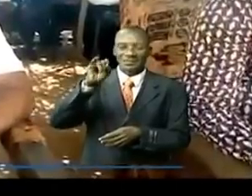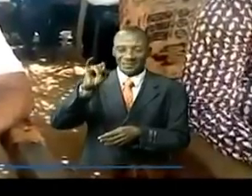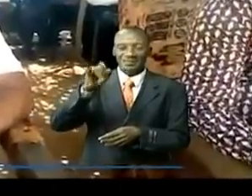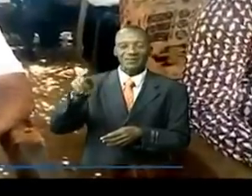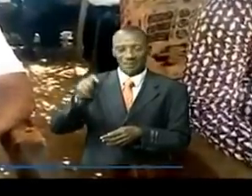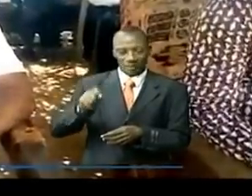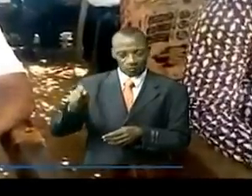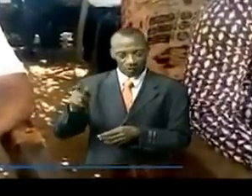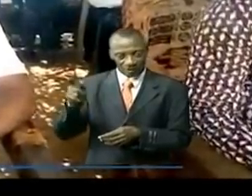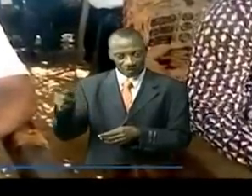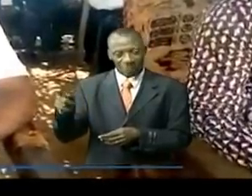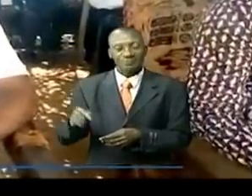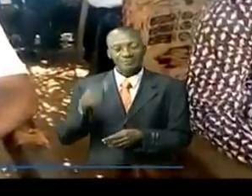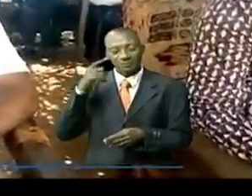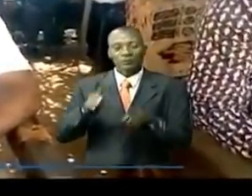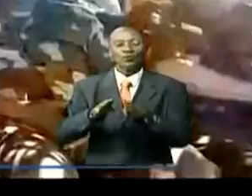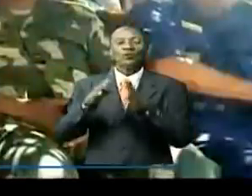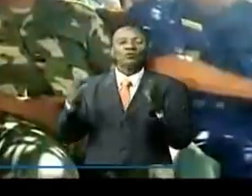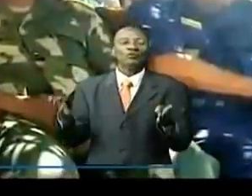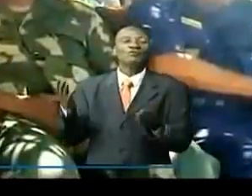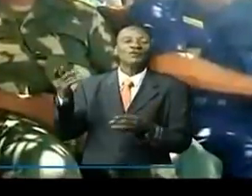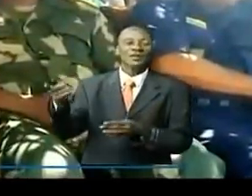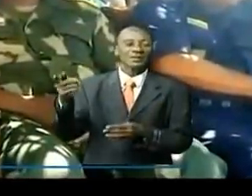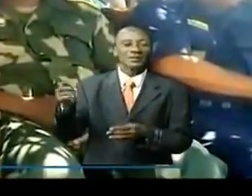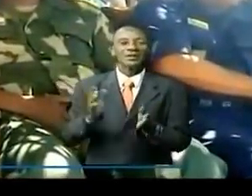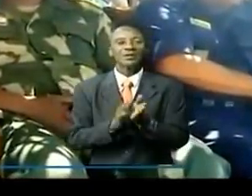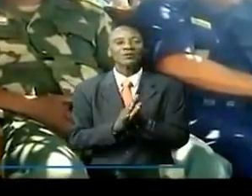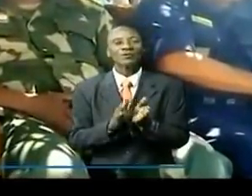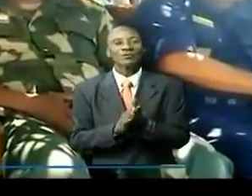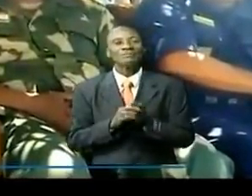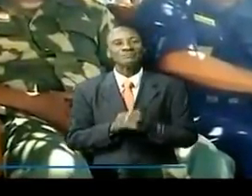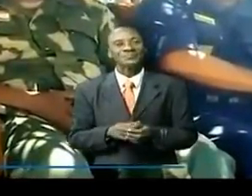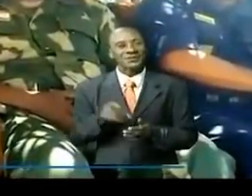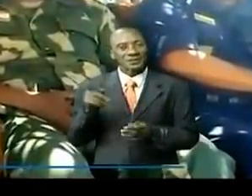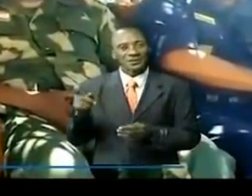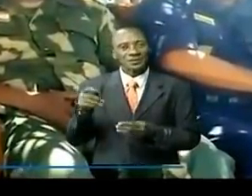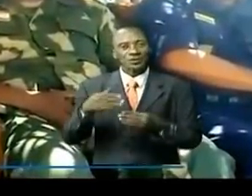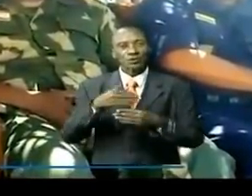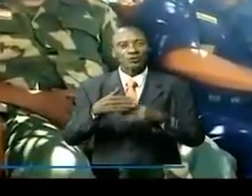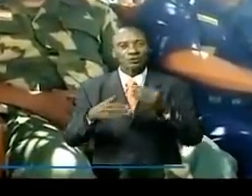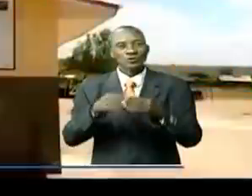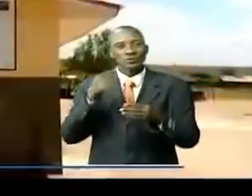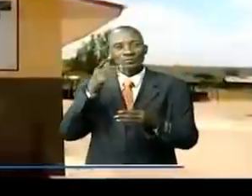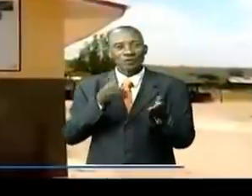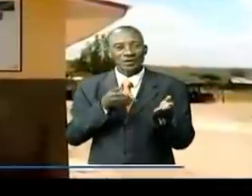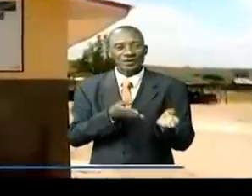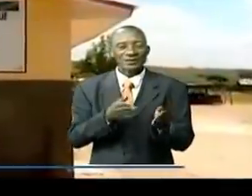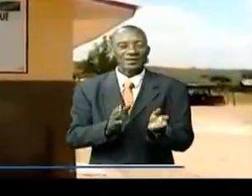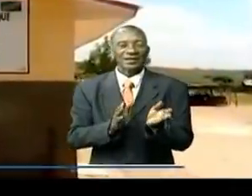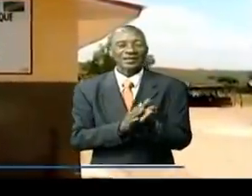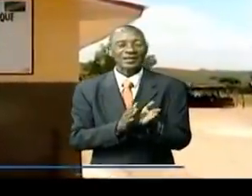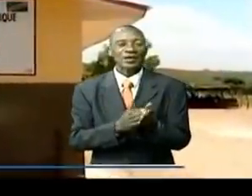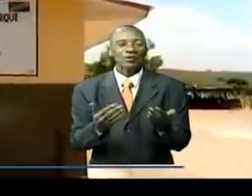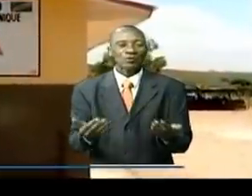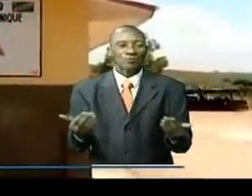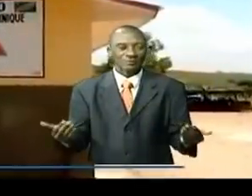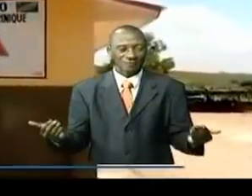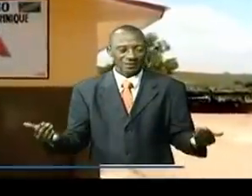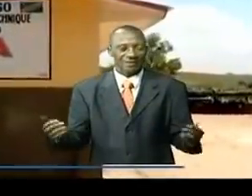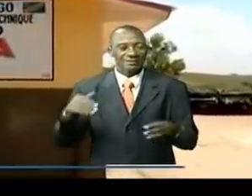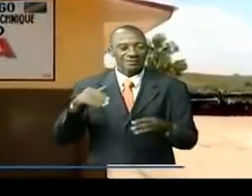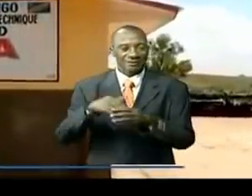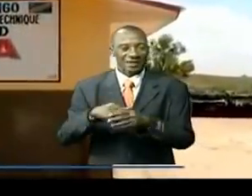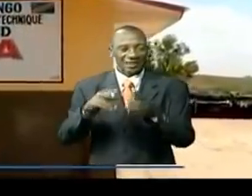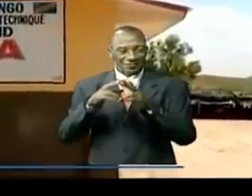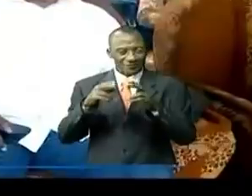politique Ichundala ». La première infrastructure est un ouvrage construit en faveur de l'école primaire Révérend Muyamina, située au village